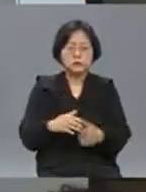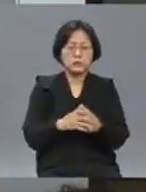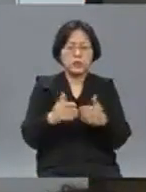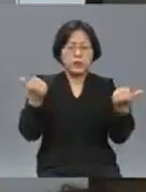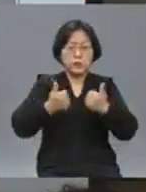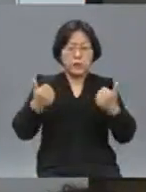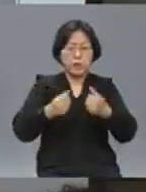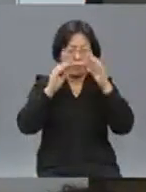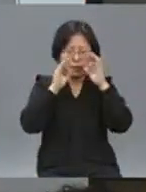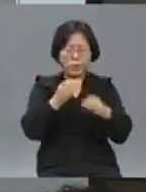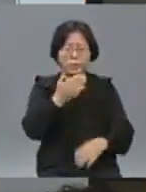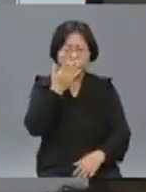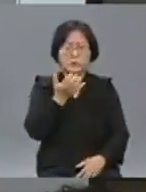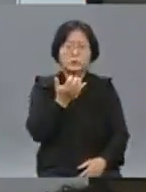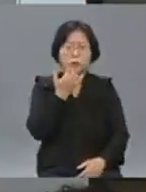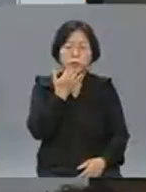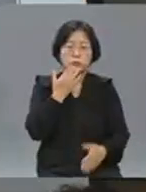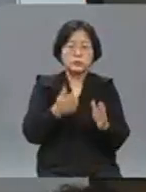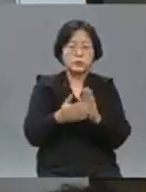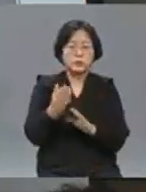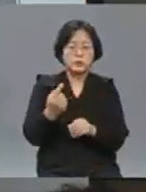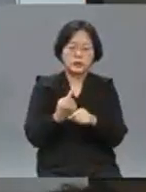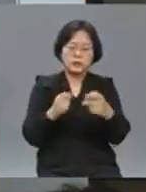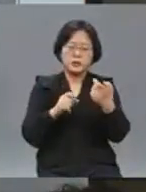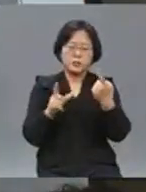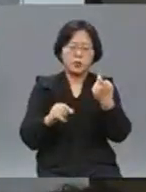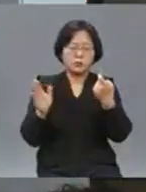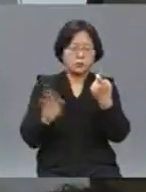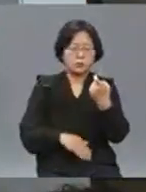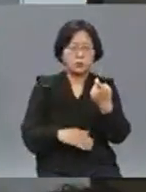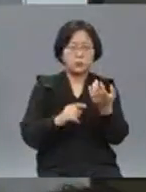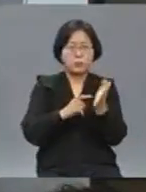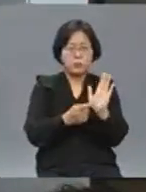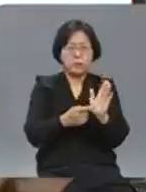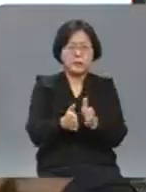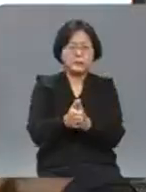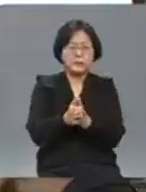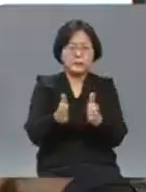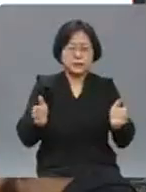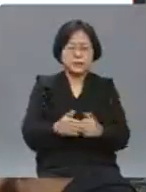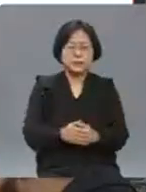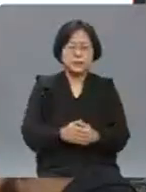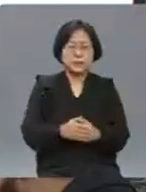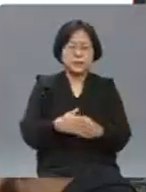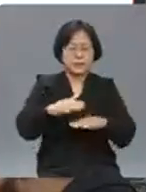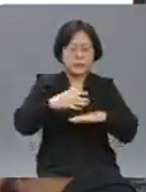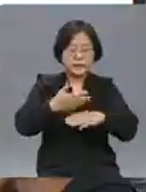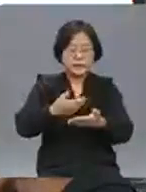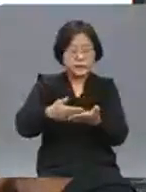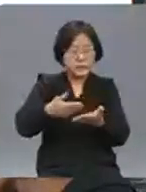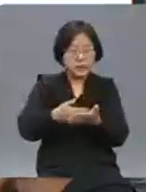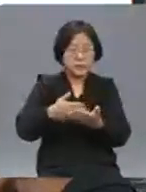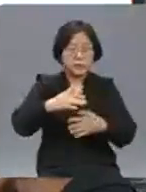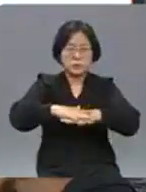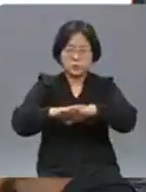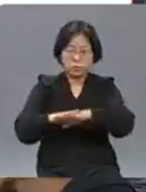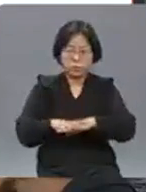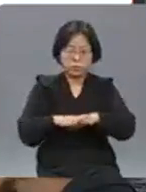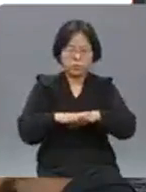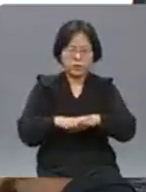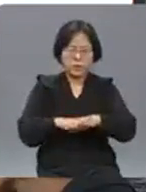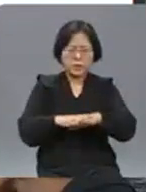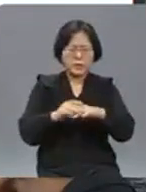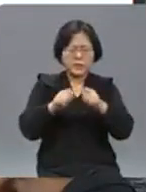볼 수 있고 서울시도 지난해 11월부터 시범 공개를 시작했습니다. 이런 뭐 도면 그려가면서 지도 놓아가면서